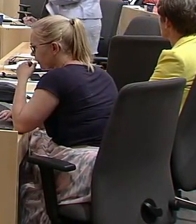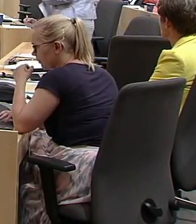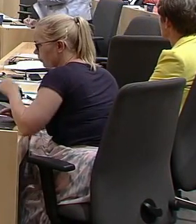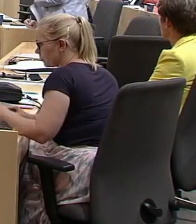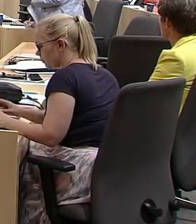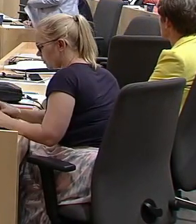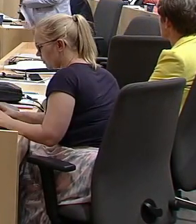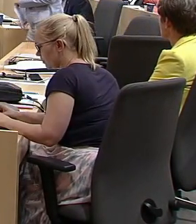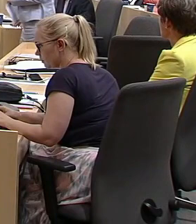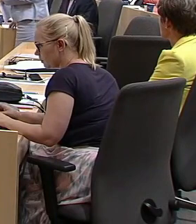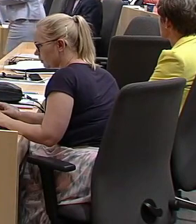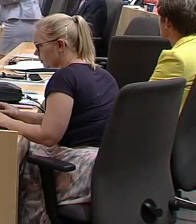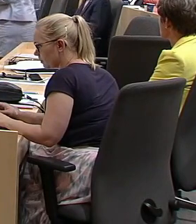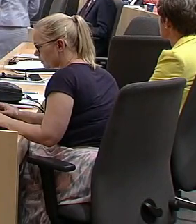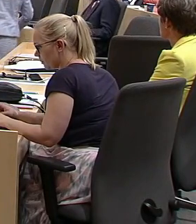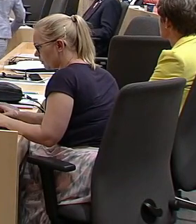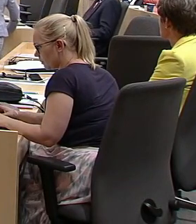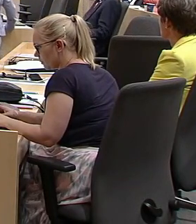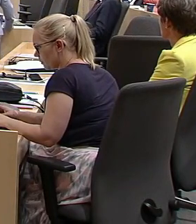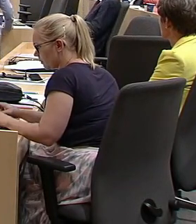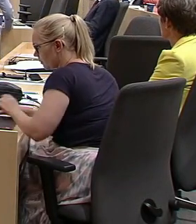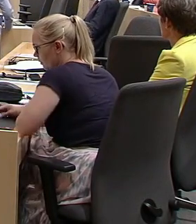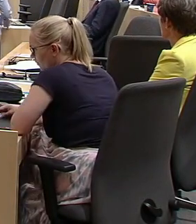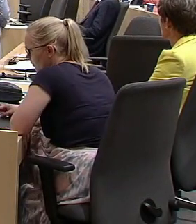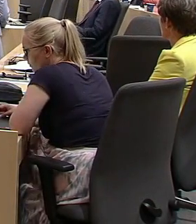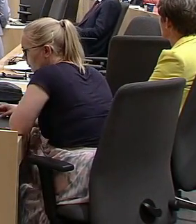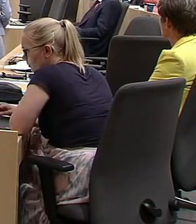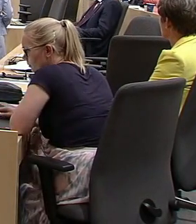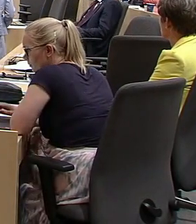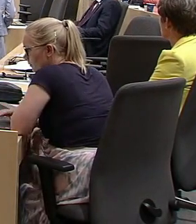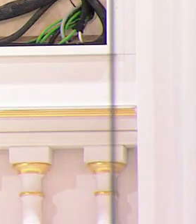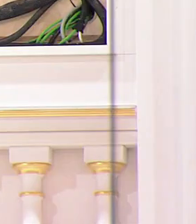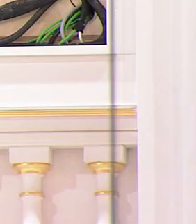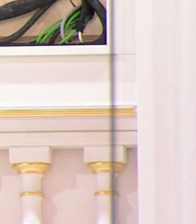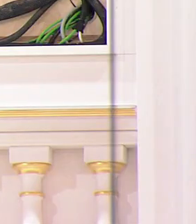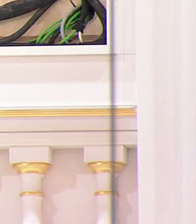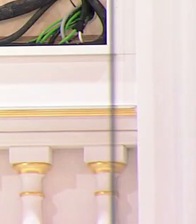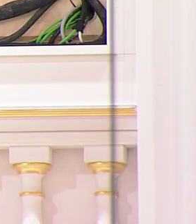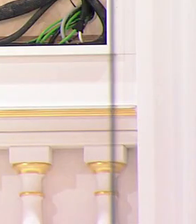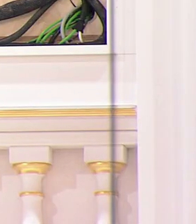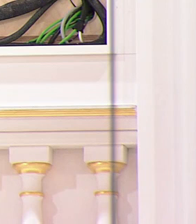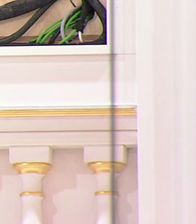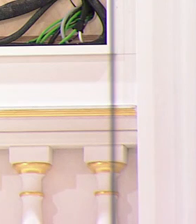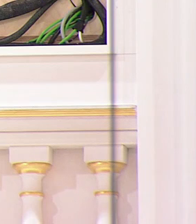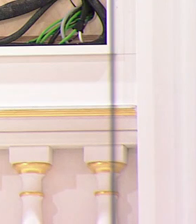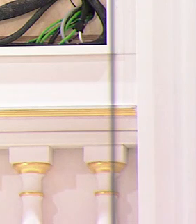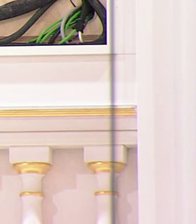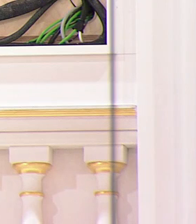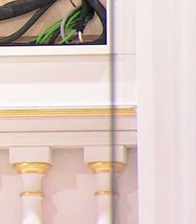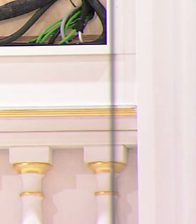das war es von unserer seite mehr information mit orf 3 gibt es um 19 uhr